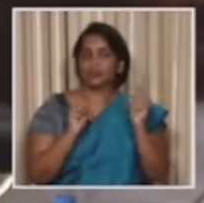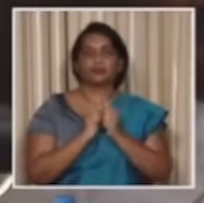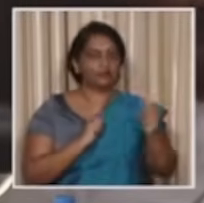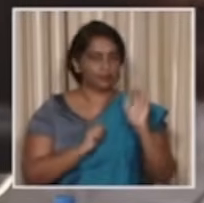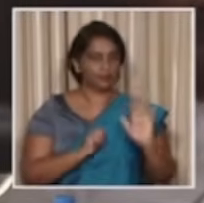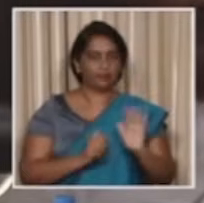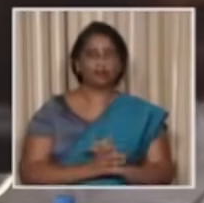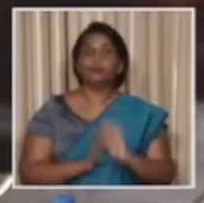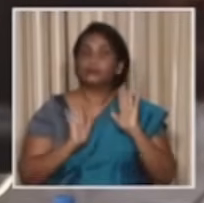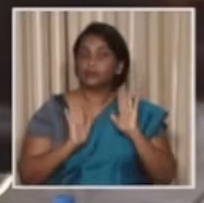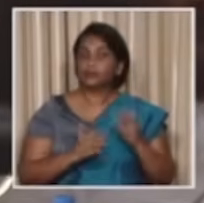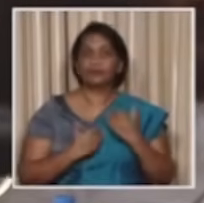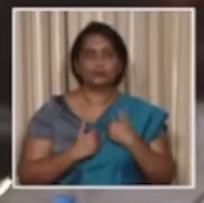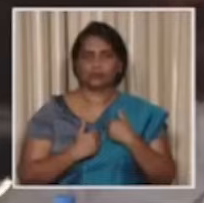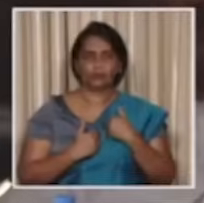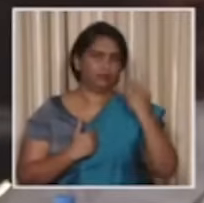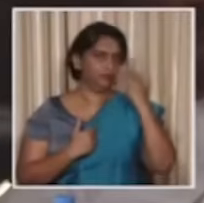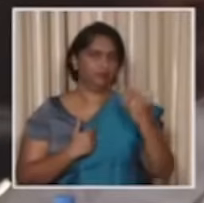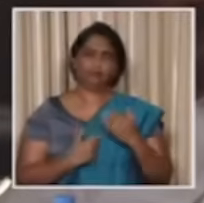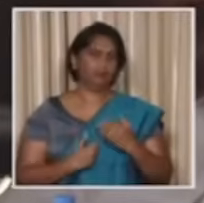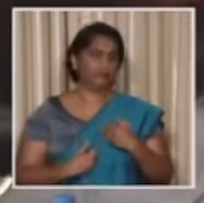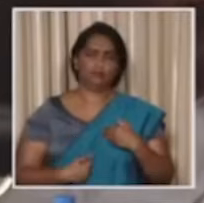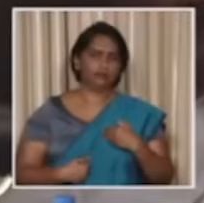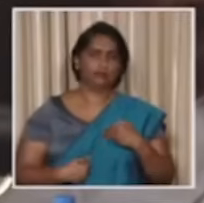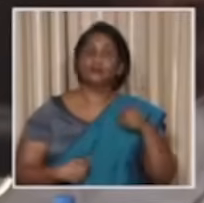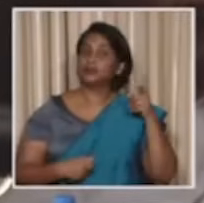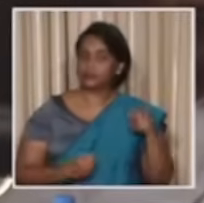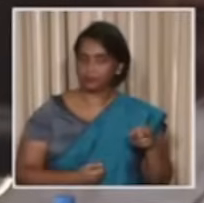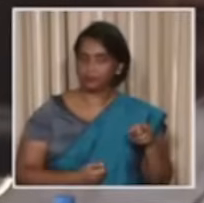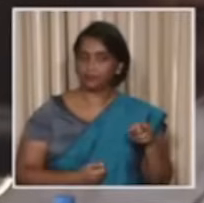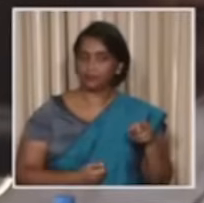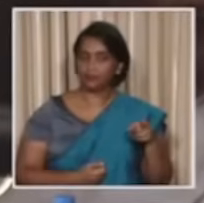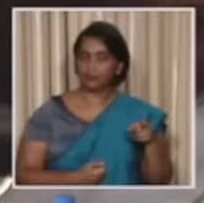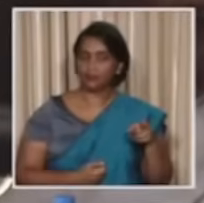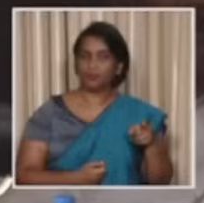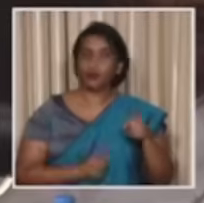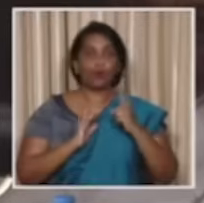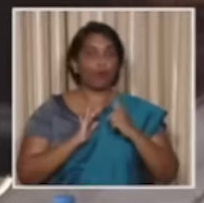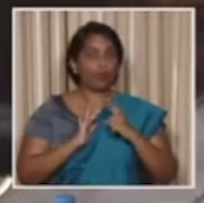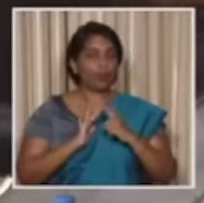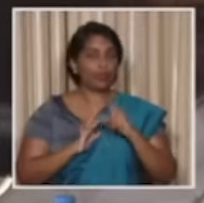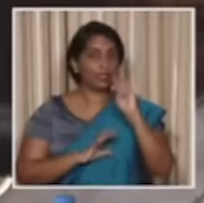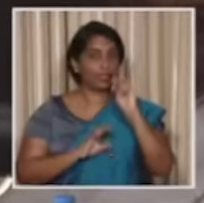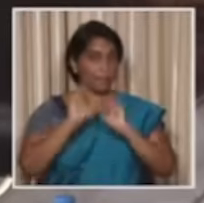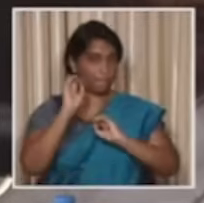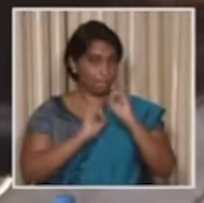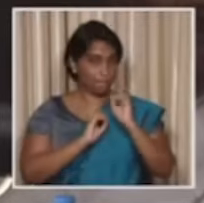කියලා. නමුත් අපි ඒක එහෙම දකින්නේ නැහැ. මෙතන පොලිය සියයට 30